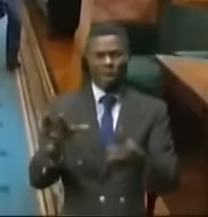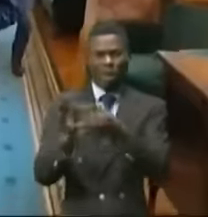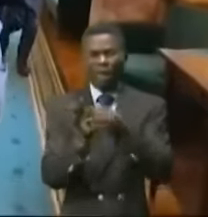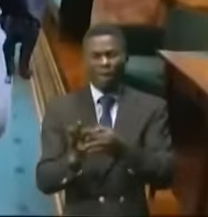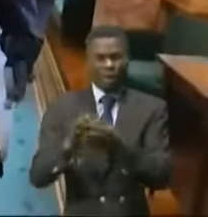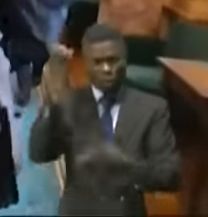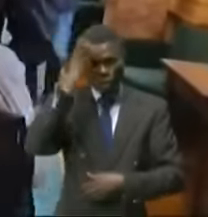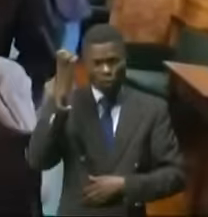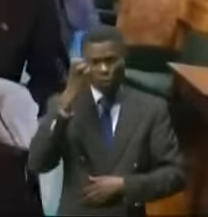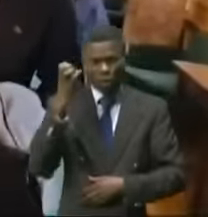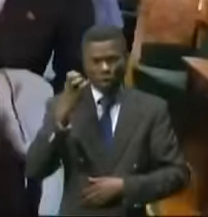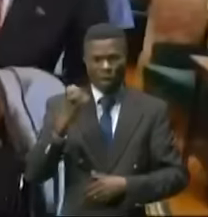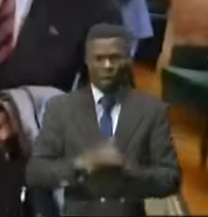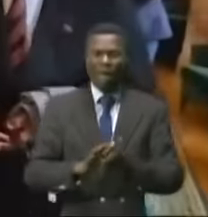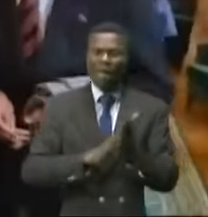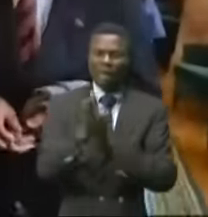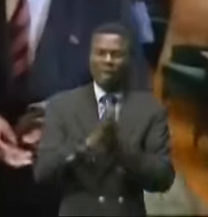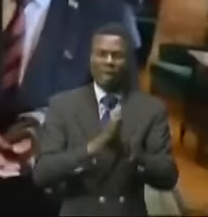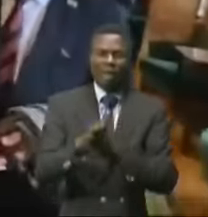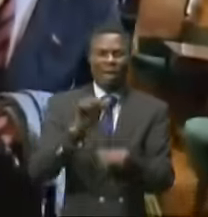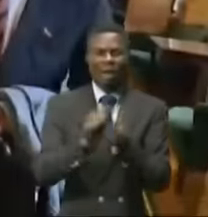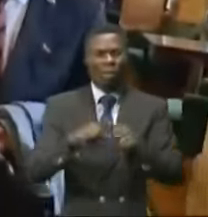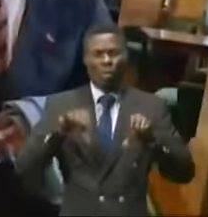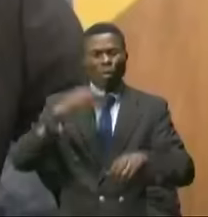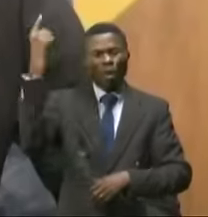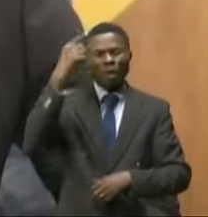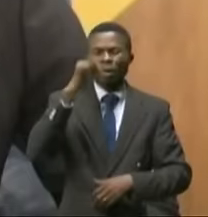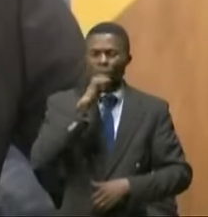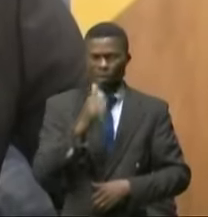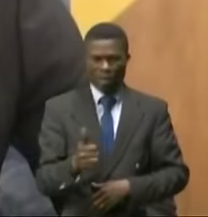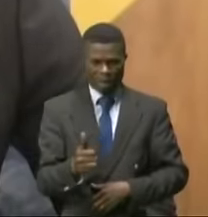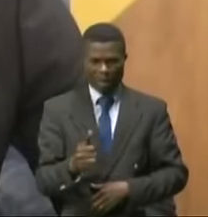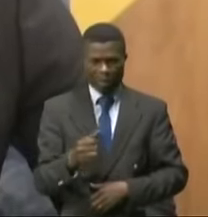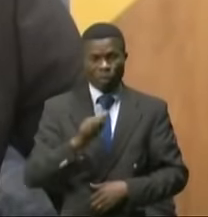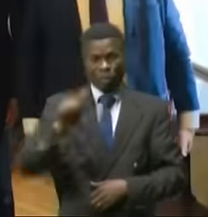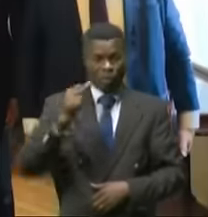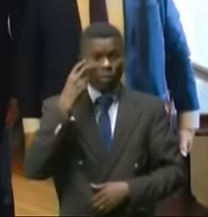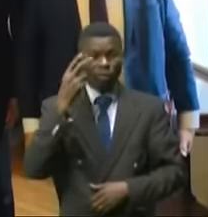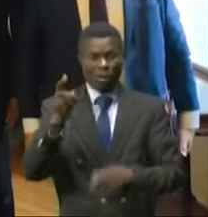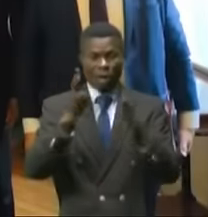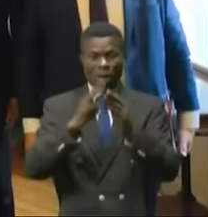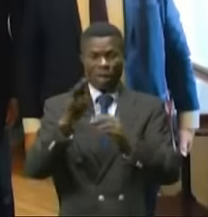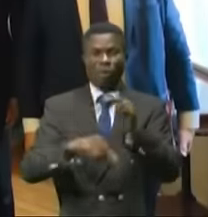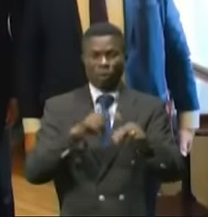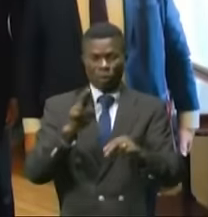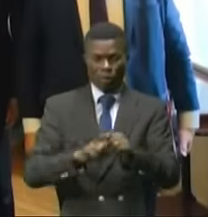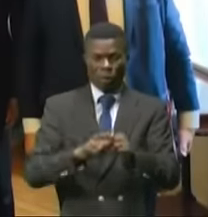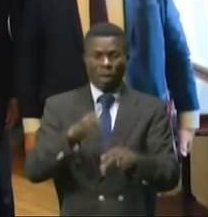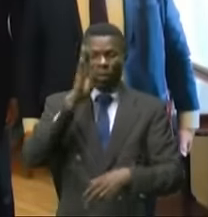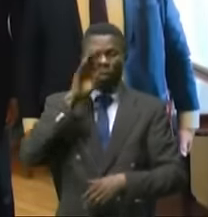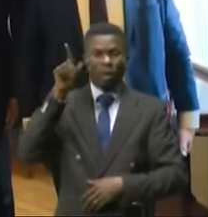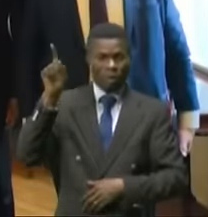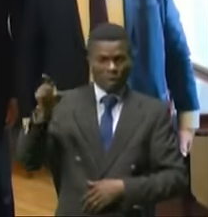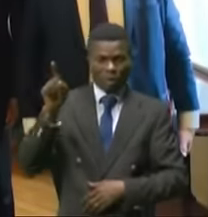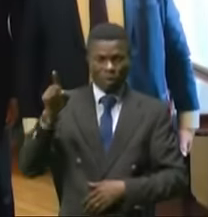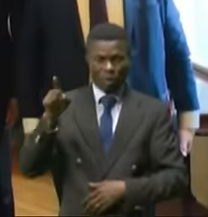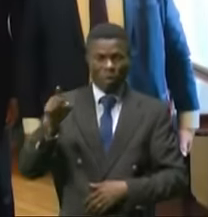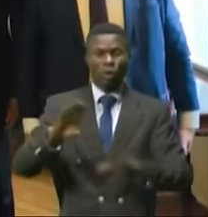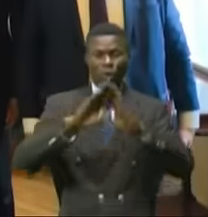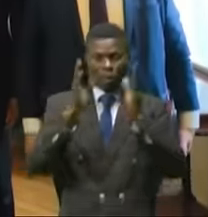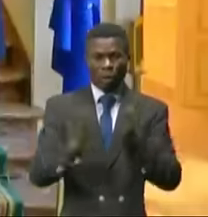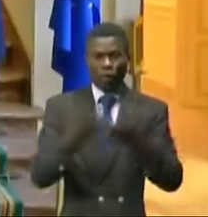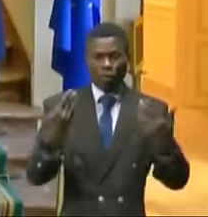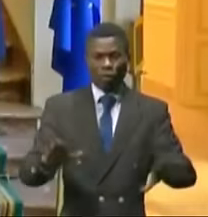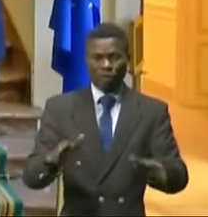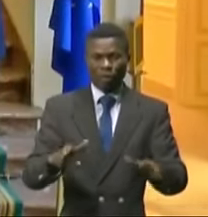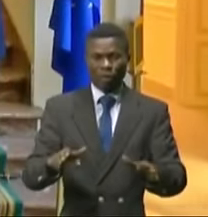qui est insensible aux valeurs de l'humanité. Et vous avez vu vous-même à l'Assemblée nationale belge, tout s'est terminé par un